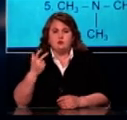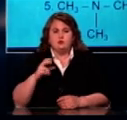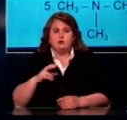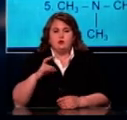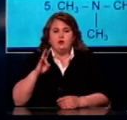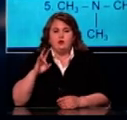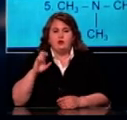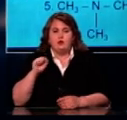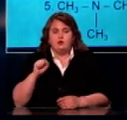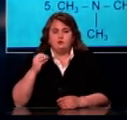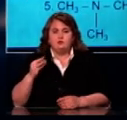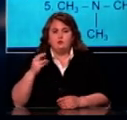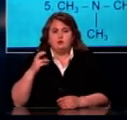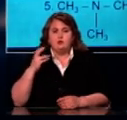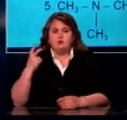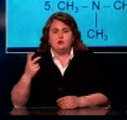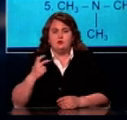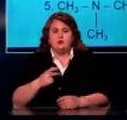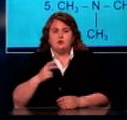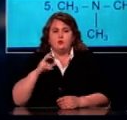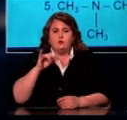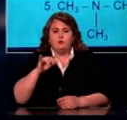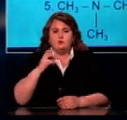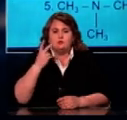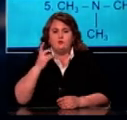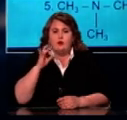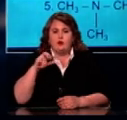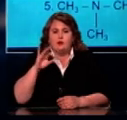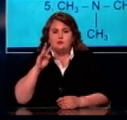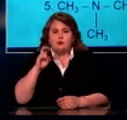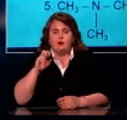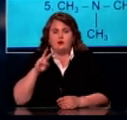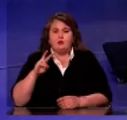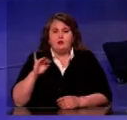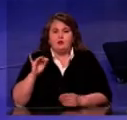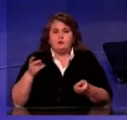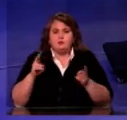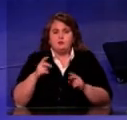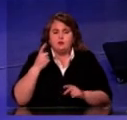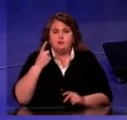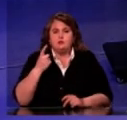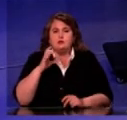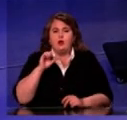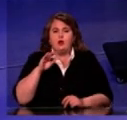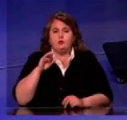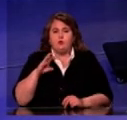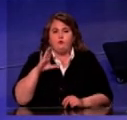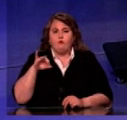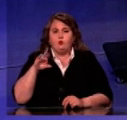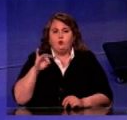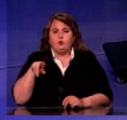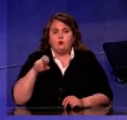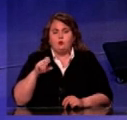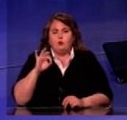CH3NHCH3. То есть в данном случае у вас два радикала и остается один атом водорода. То есть